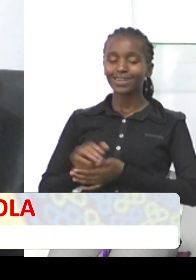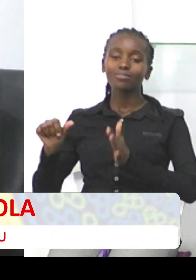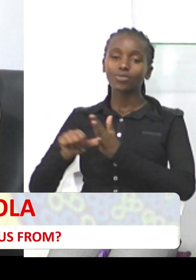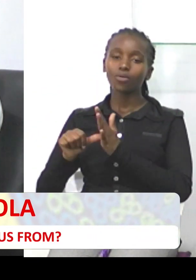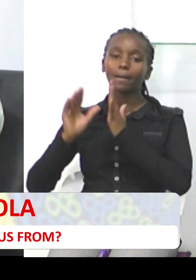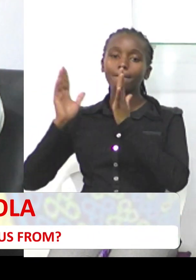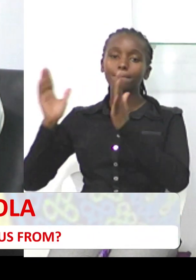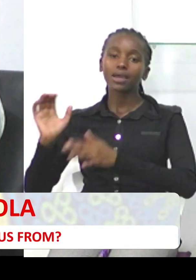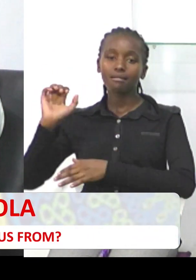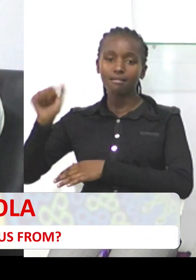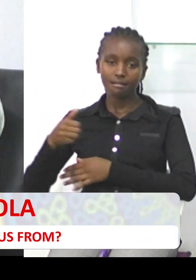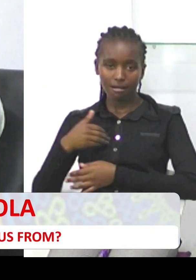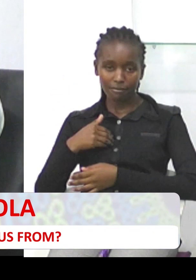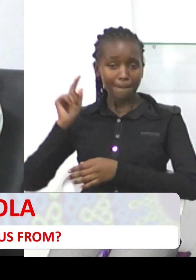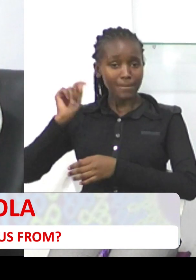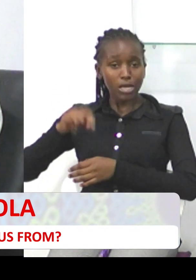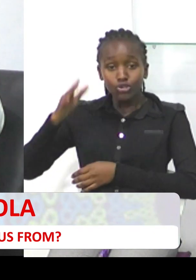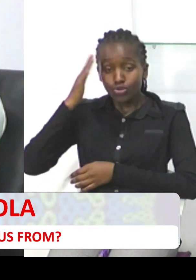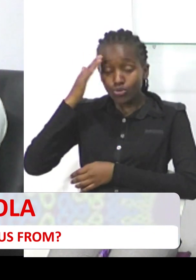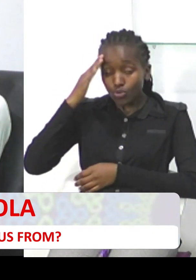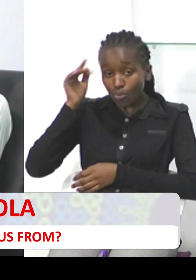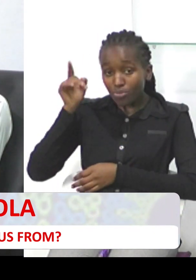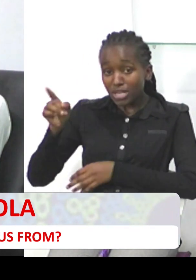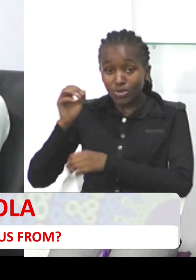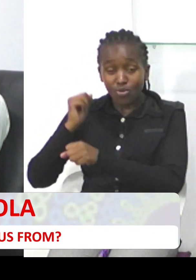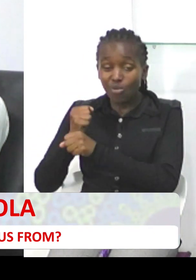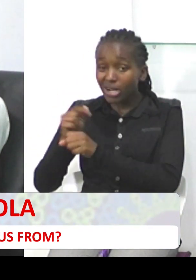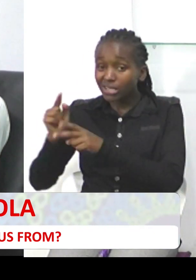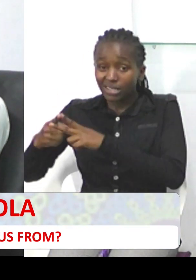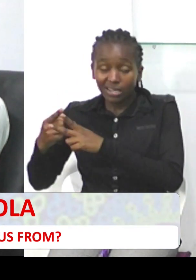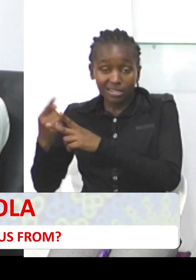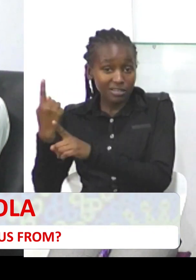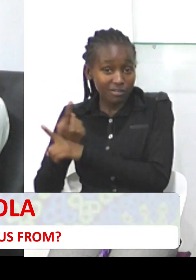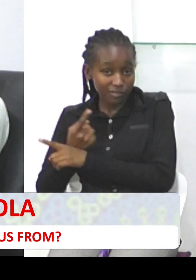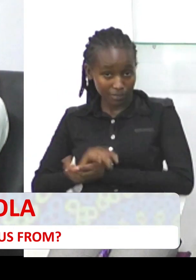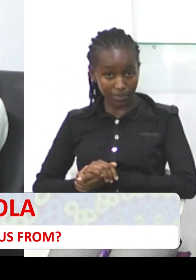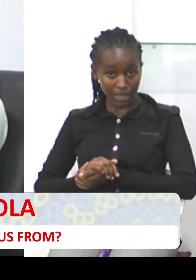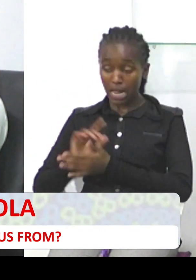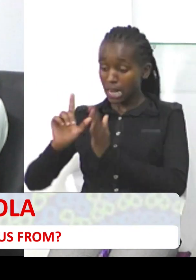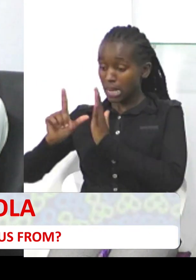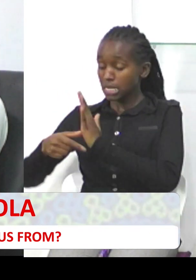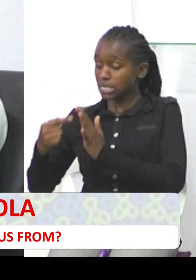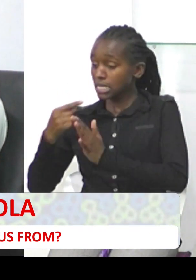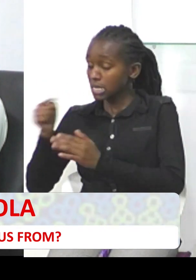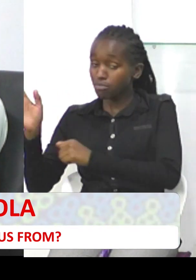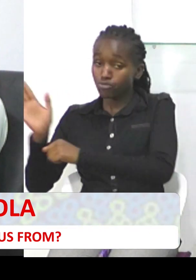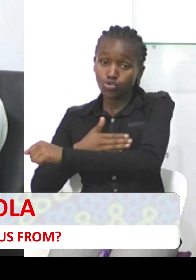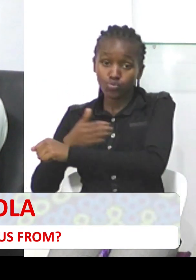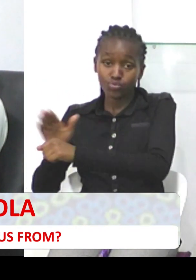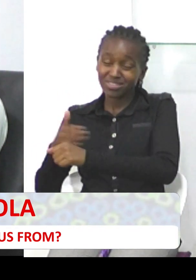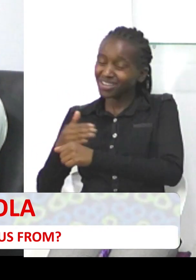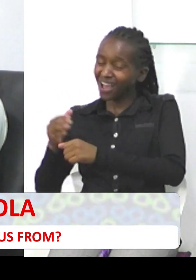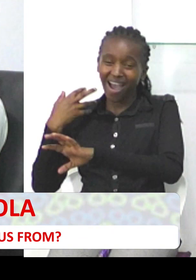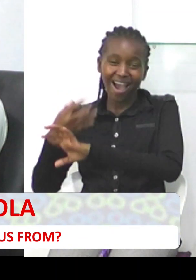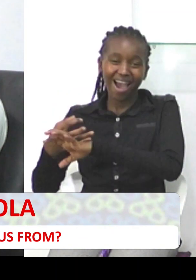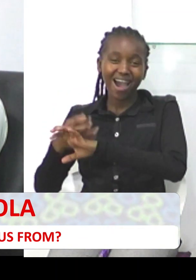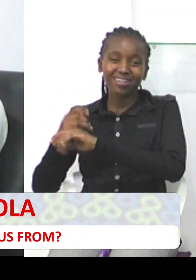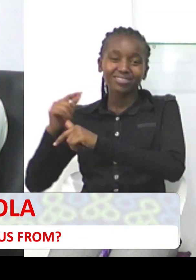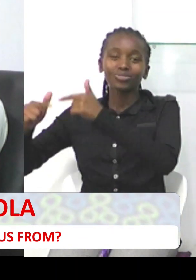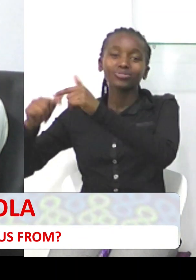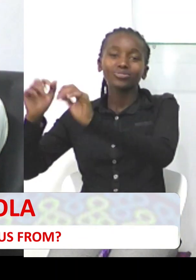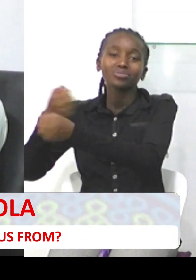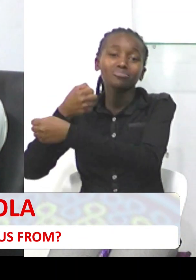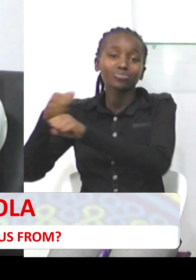Haujui sacrifice gani amefanya. Utateseka. Alafu baadaye useme music imenishinda ni backslide. Unajiua mwenyewe